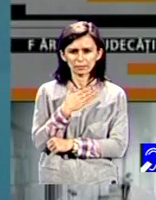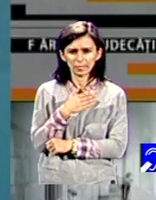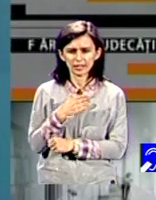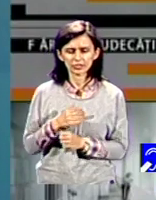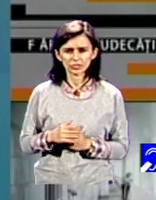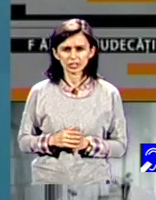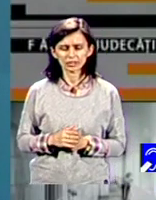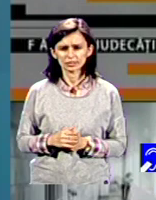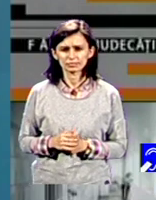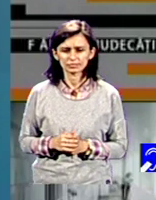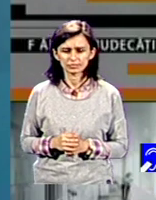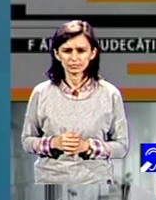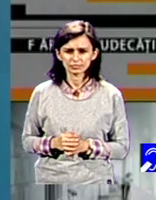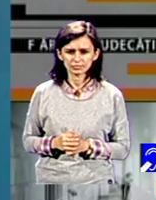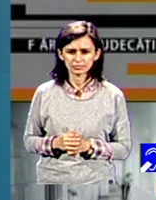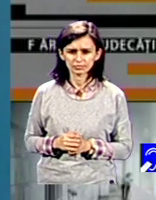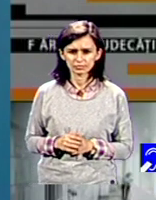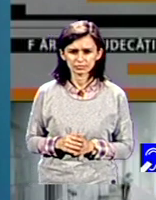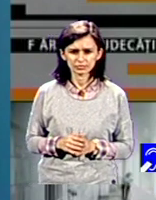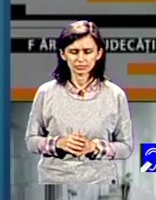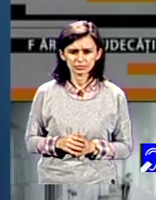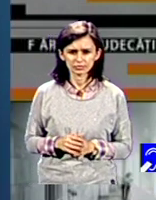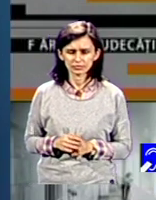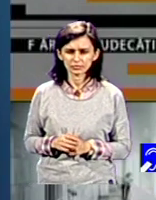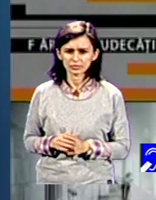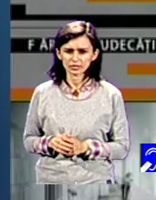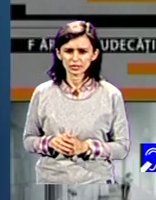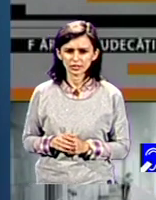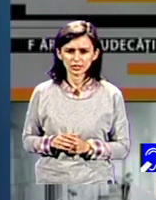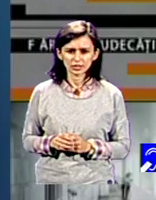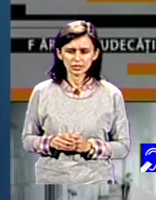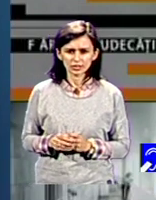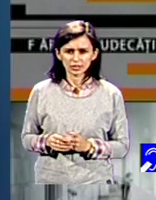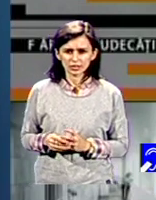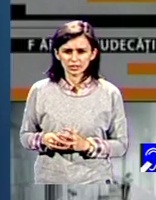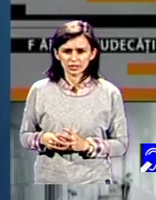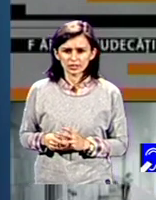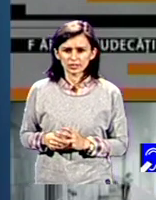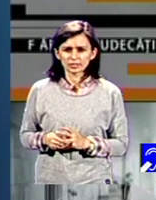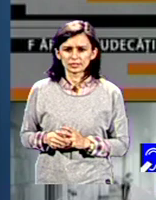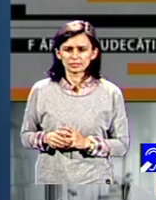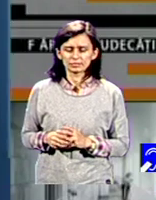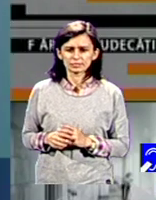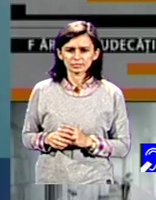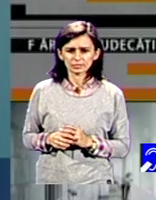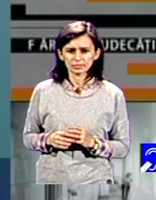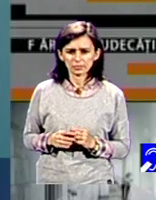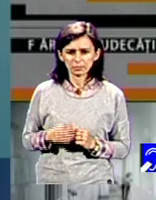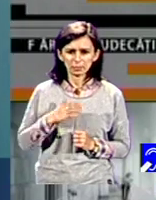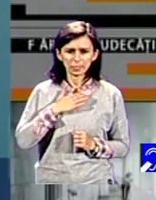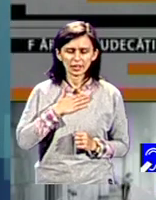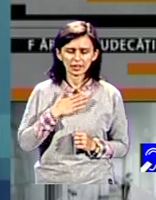mare și de a atinge și polii mai mici cu toate astea chiar dacă deja Avem câteva